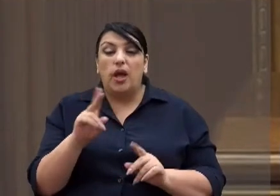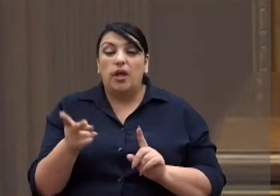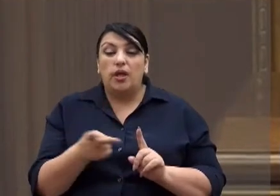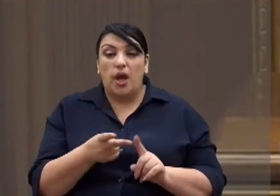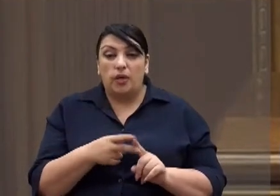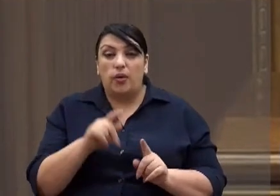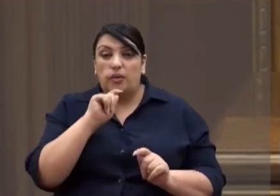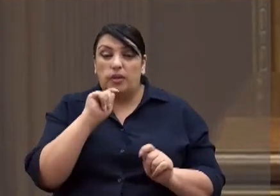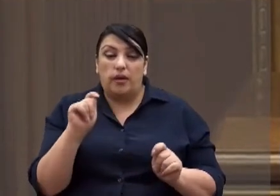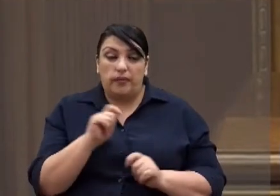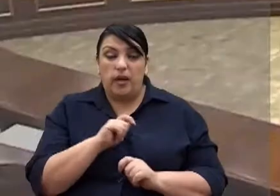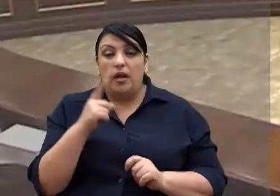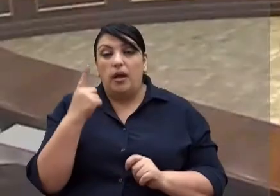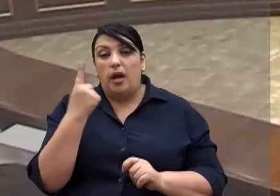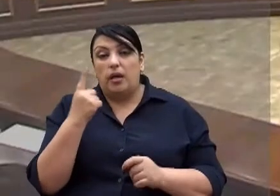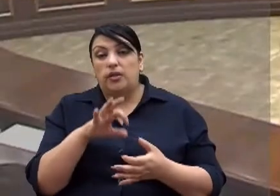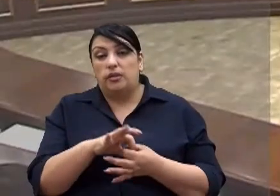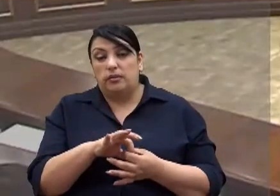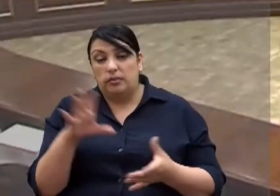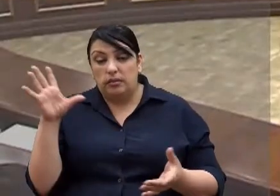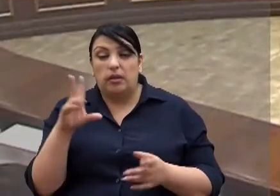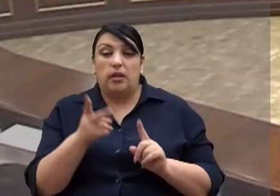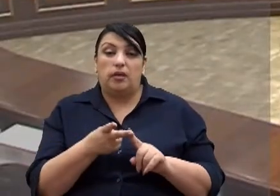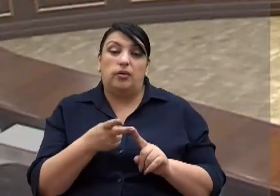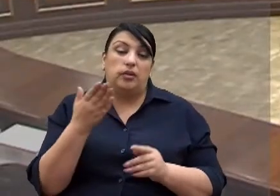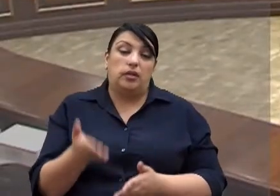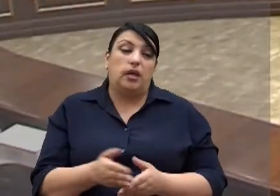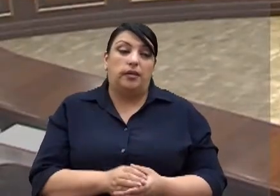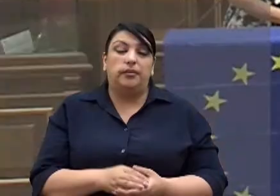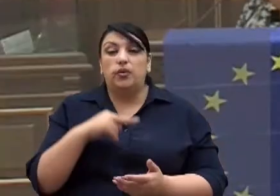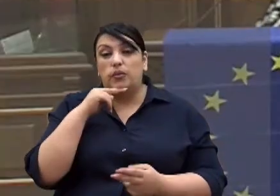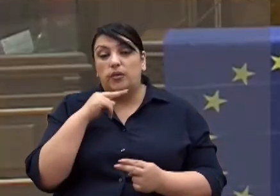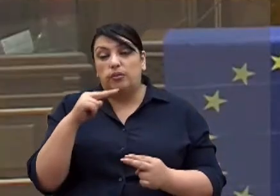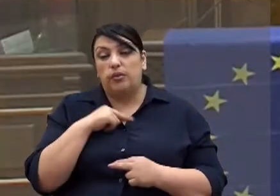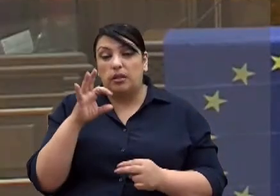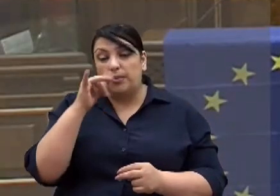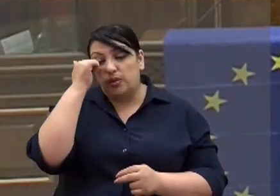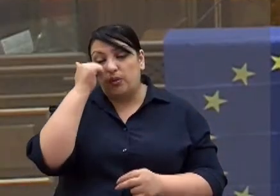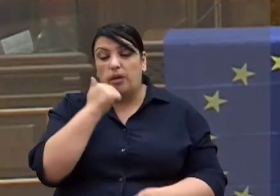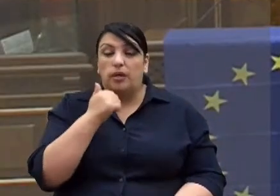առաջինը մեր անկախության հանրաքվեն օրը։ Շնորհակալություն ուշադրության համար։